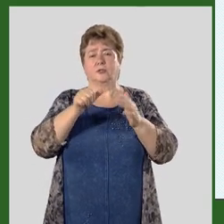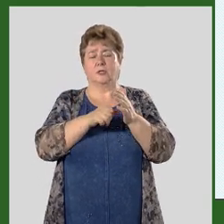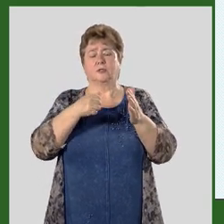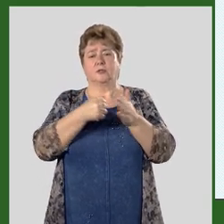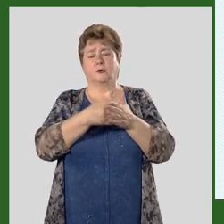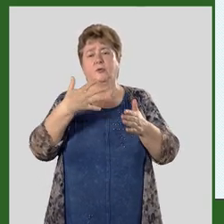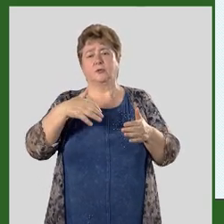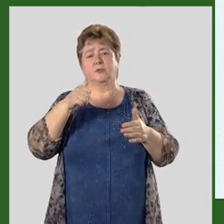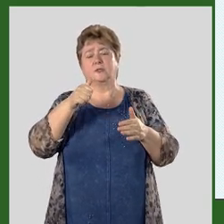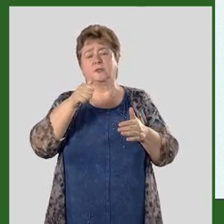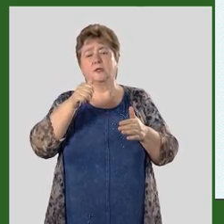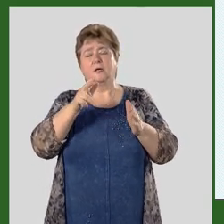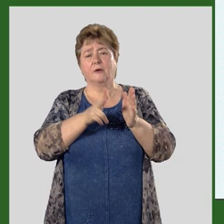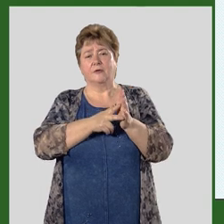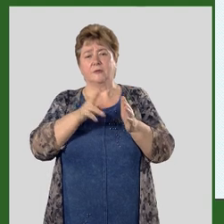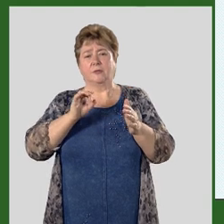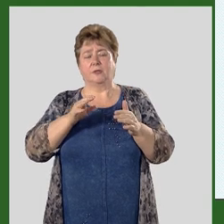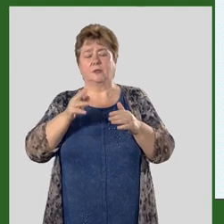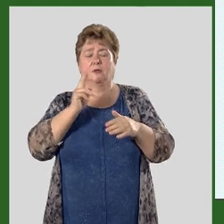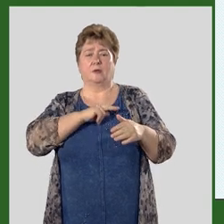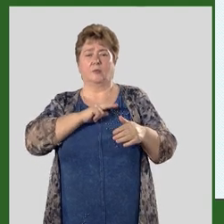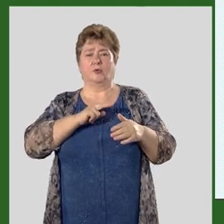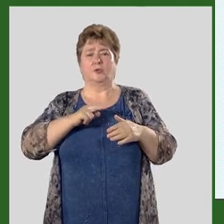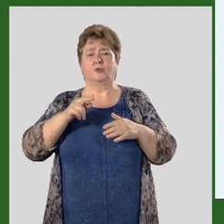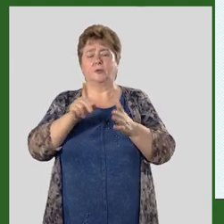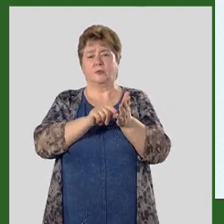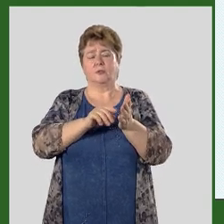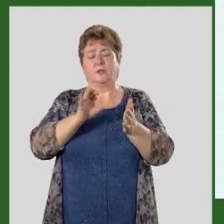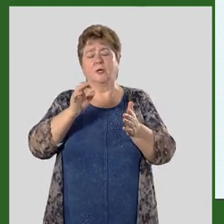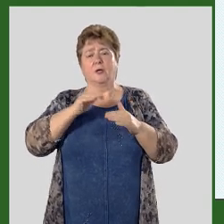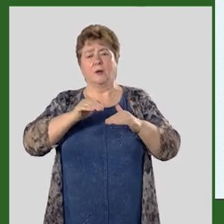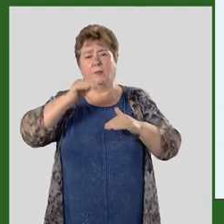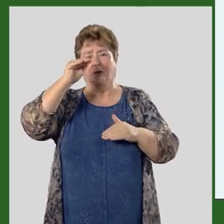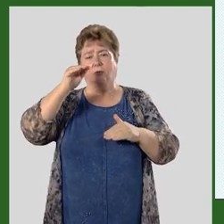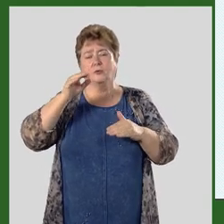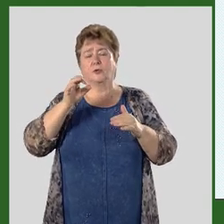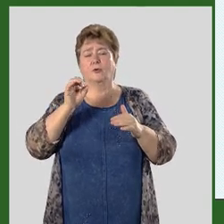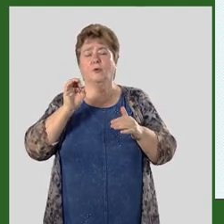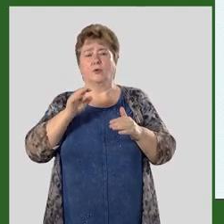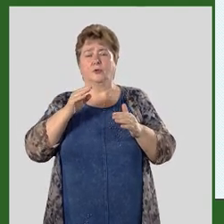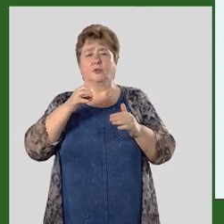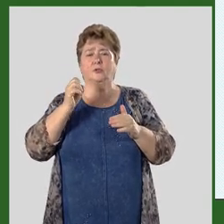лет, работающие пенсионеры и подростки от 14 до